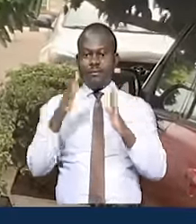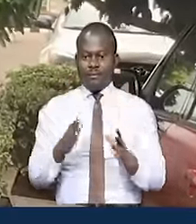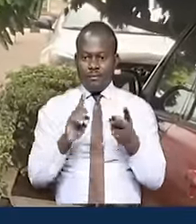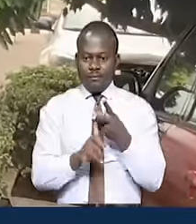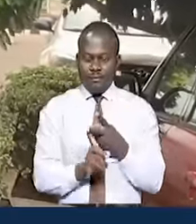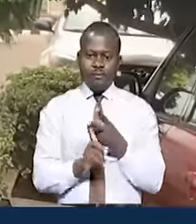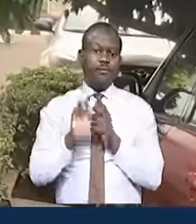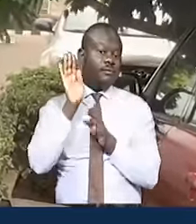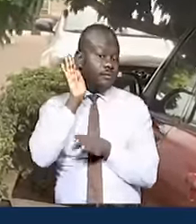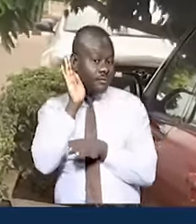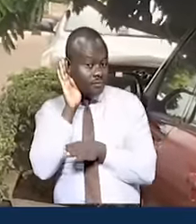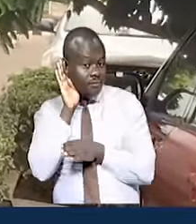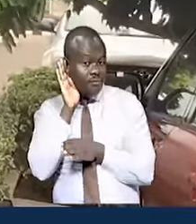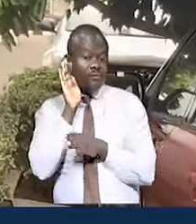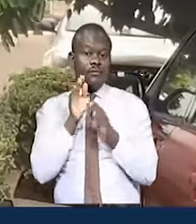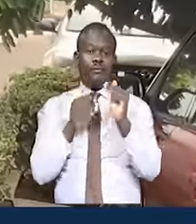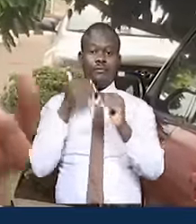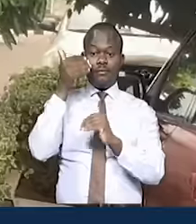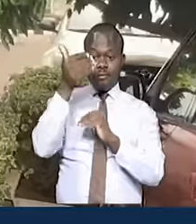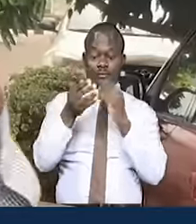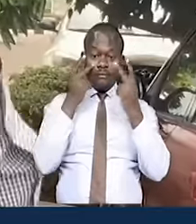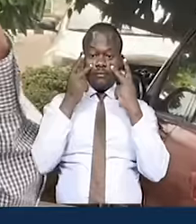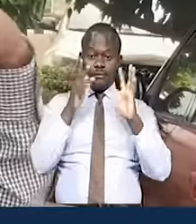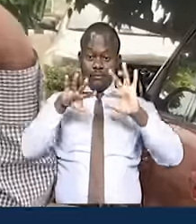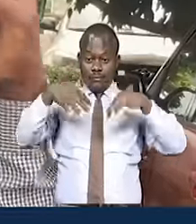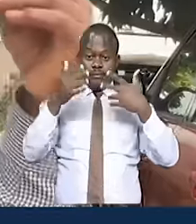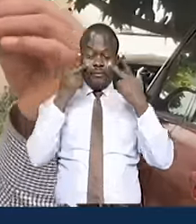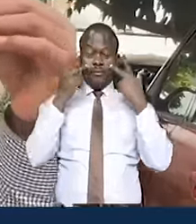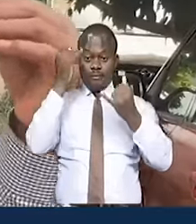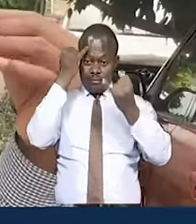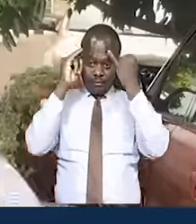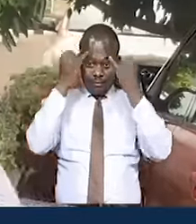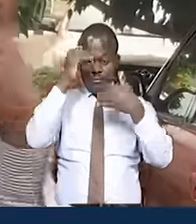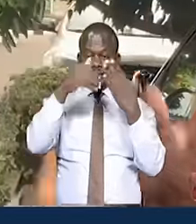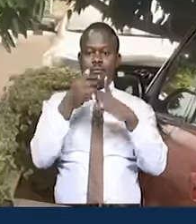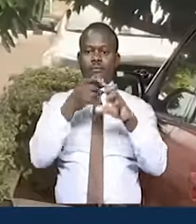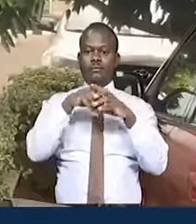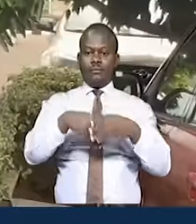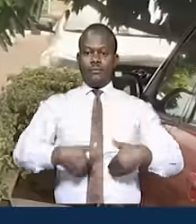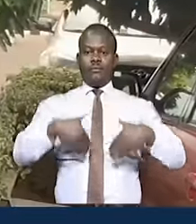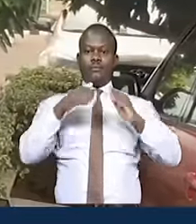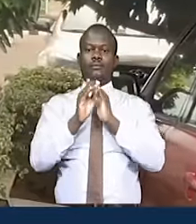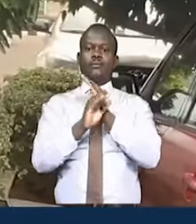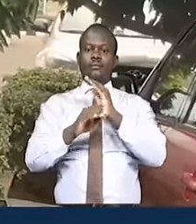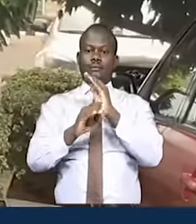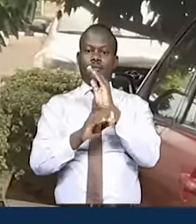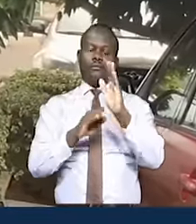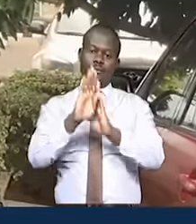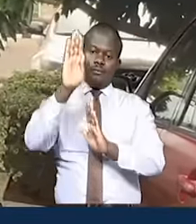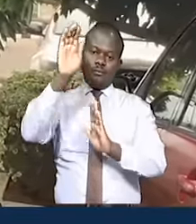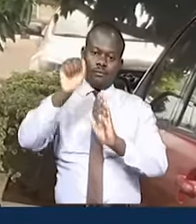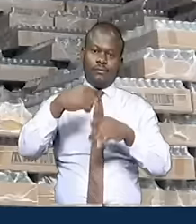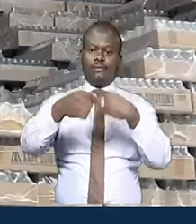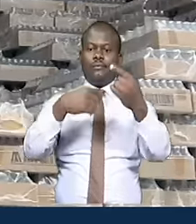mu kubatega amatwi, ugasanga noneho uko tugenda tubona ibitekerezo bishya biturutse muri ubwo rubyiruko, niko n'amahirwe y'igihugu kugira ngo dutere imbere